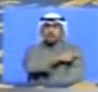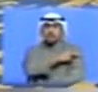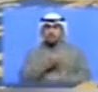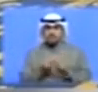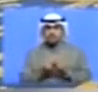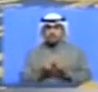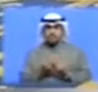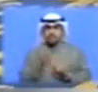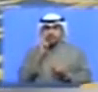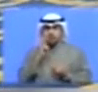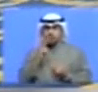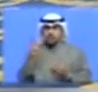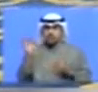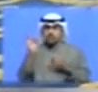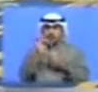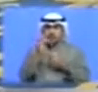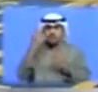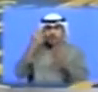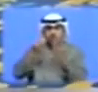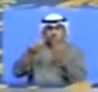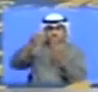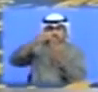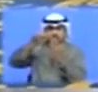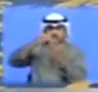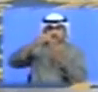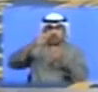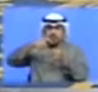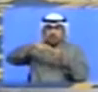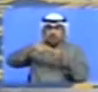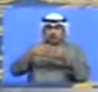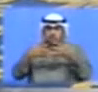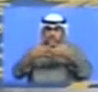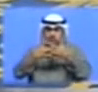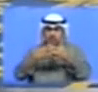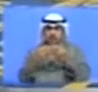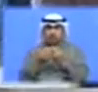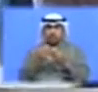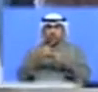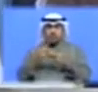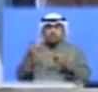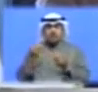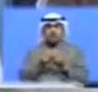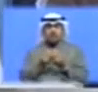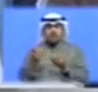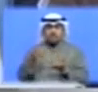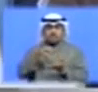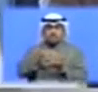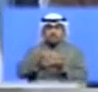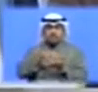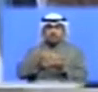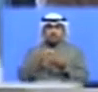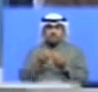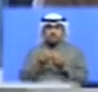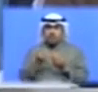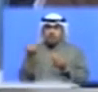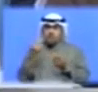الاتحادية، والتي استهدفت تعزيز علاقات التعاون بين دولة الكويت وهذه الدول الشقيقة والصديقة في